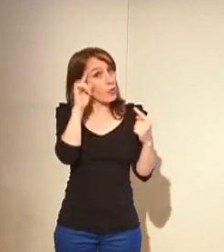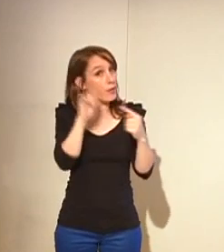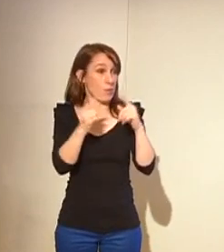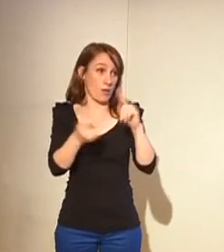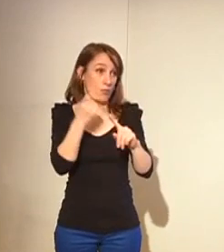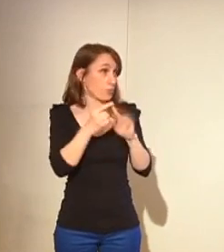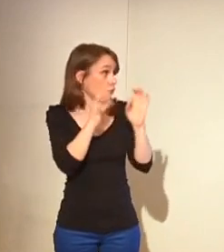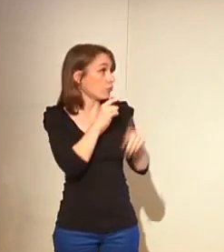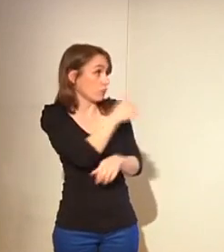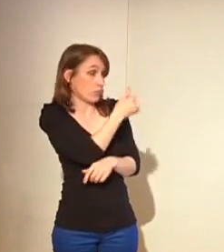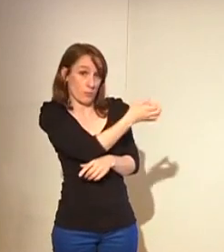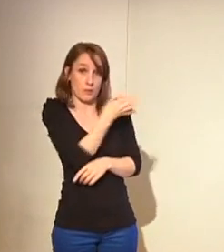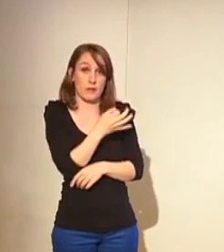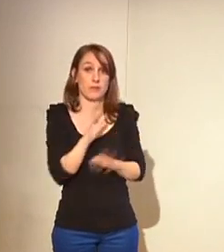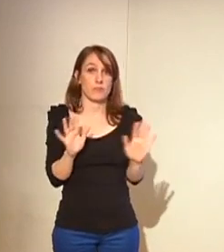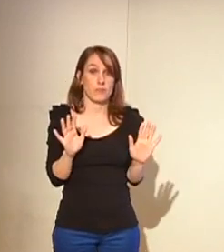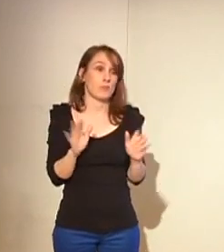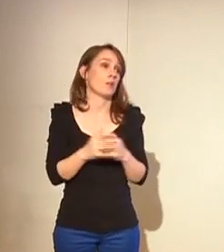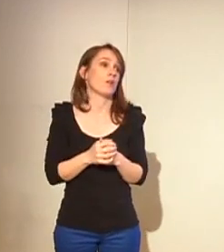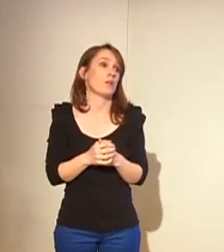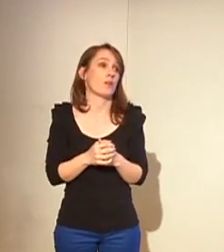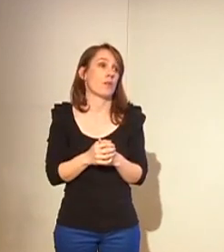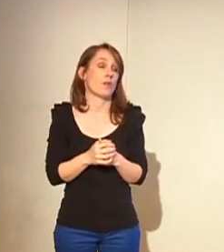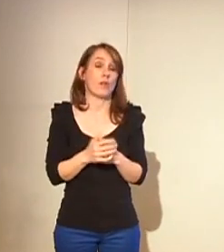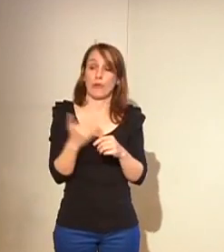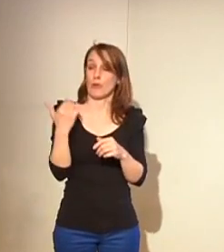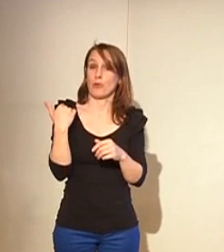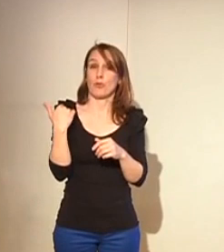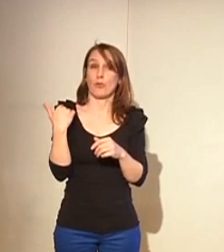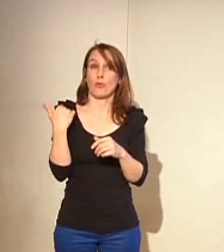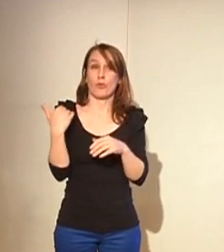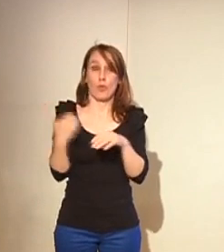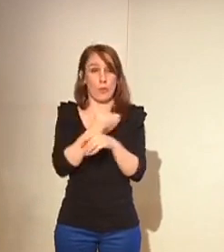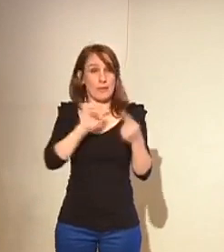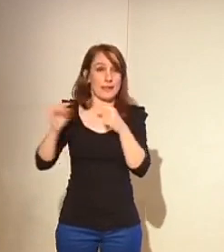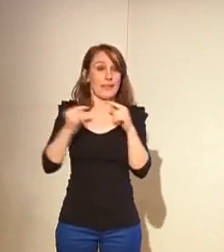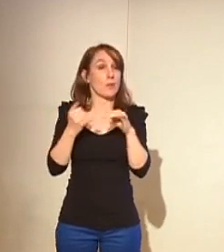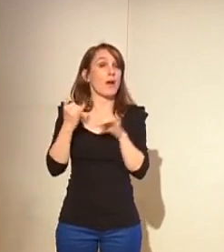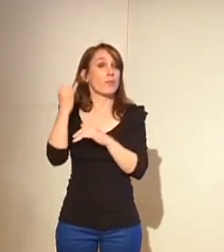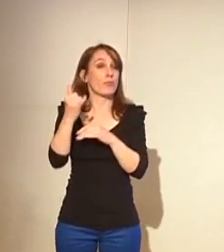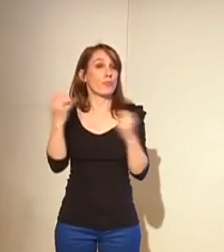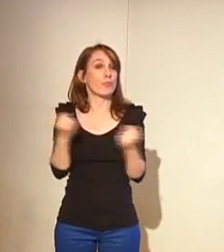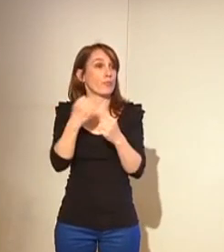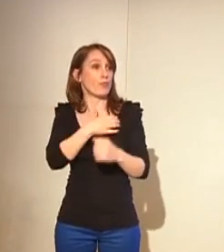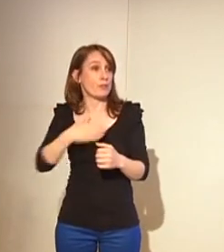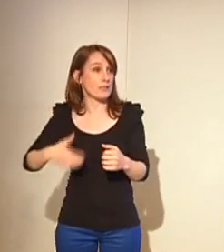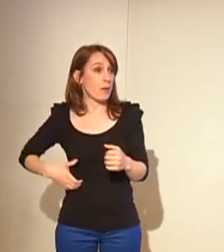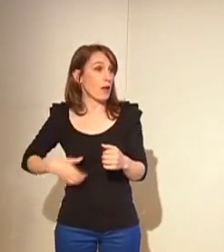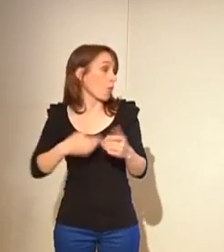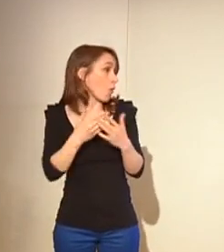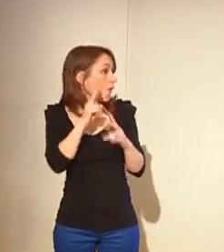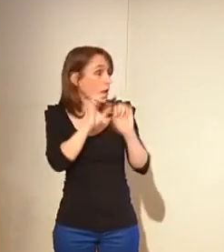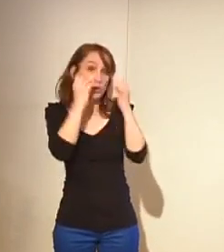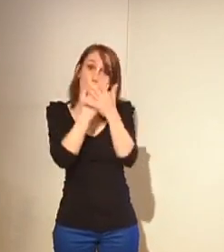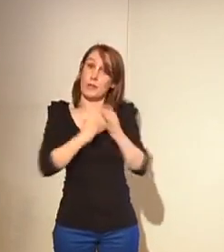l'avez dit vous-même elle fait suite au débats des municipales pas de surprise vous aviez annoncé les